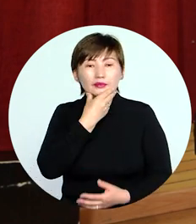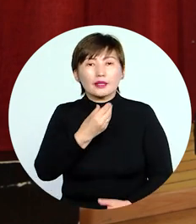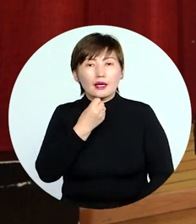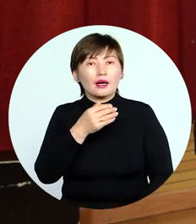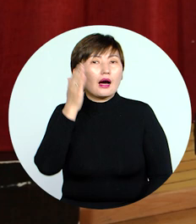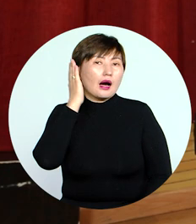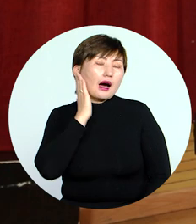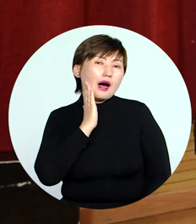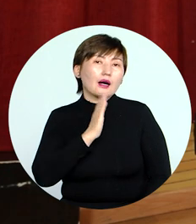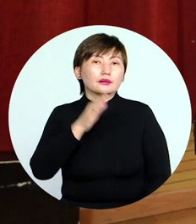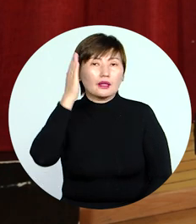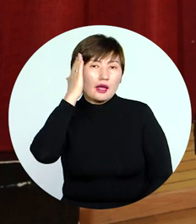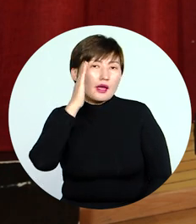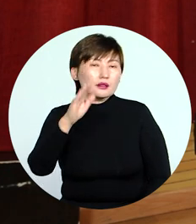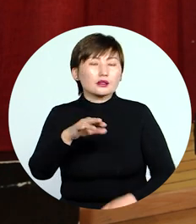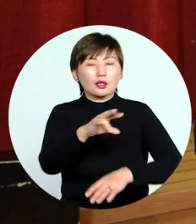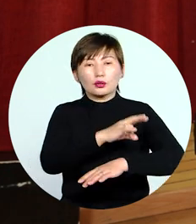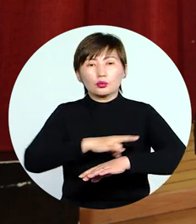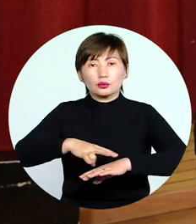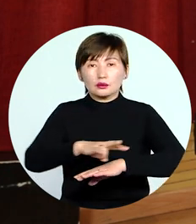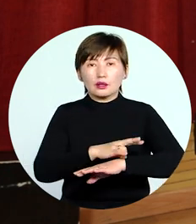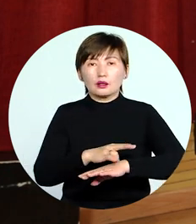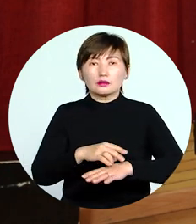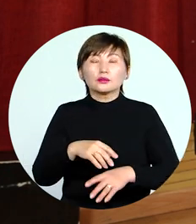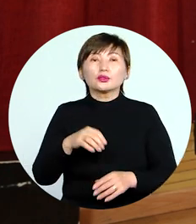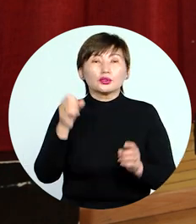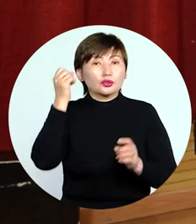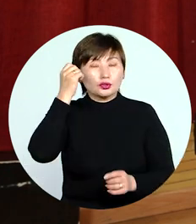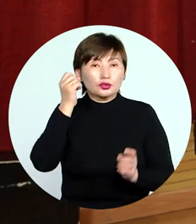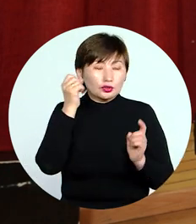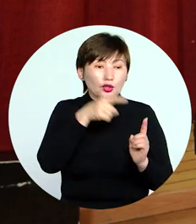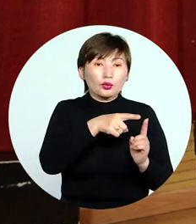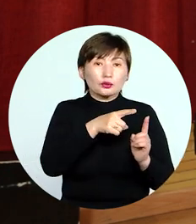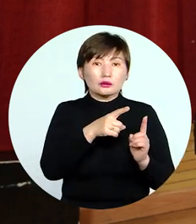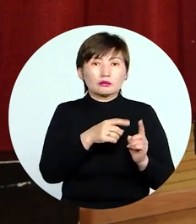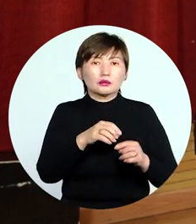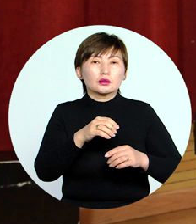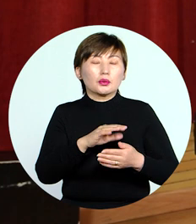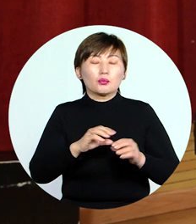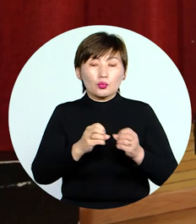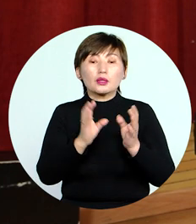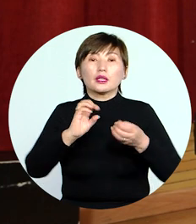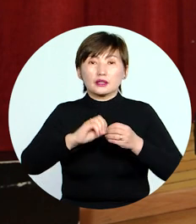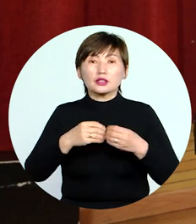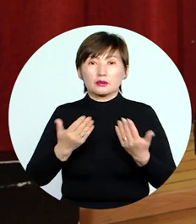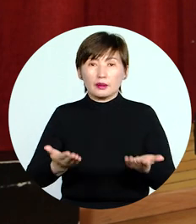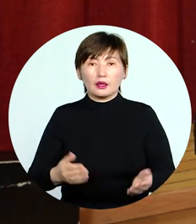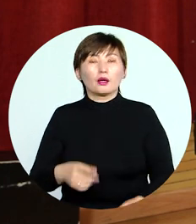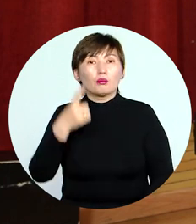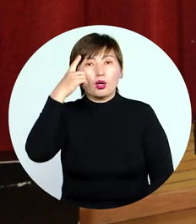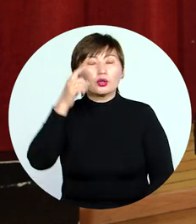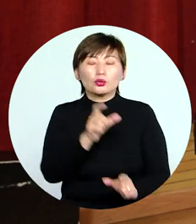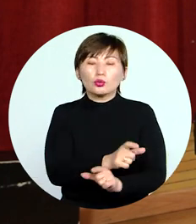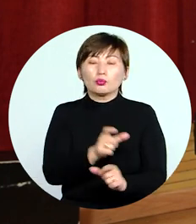ижидээ, уул усандаа, нутаг усандаа, аавдаа зориулсан бүтээлүүдийг олноор тойрогд. Тэгээ яг одоо монголчууд бол